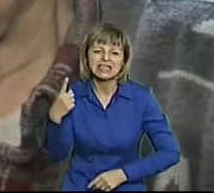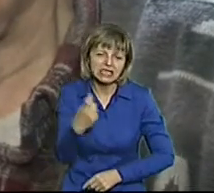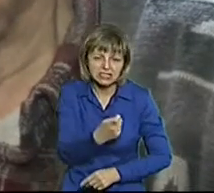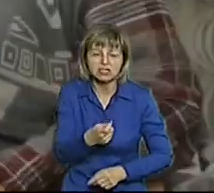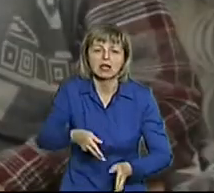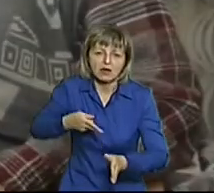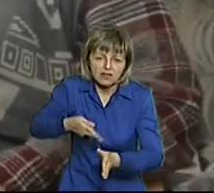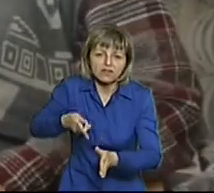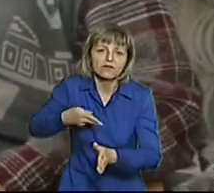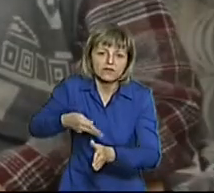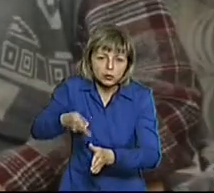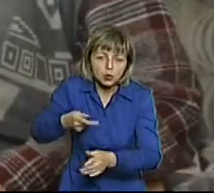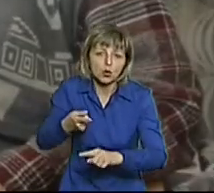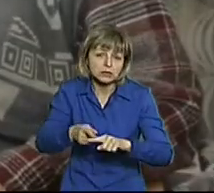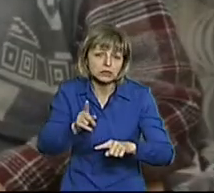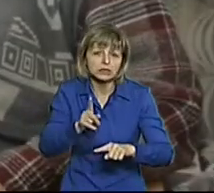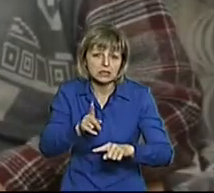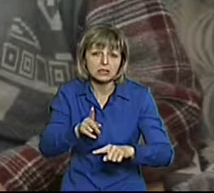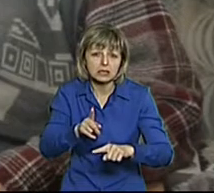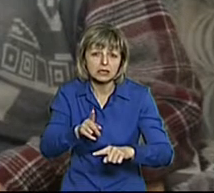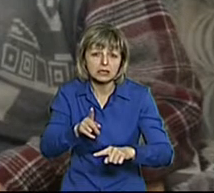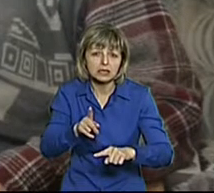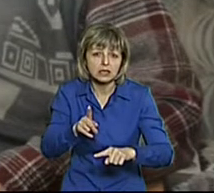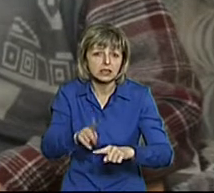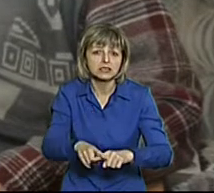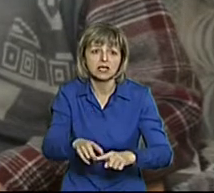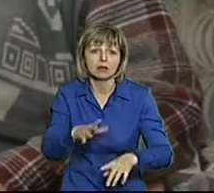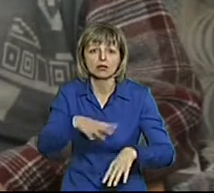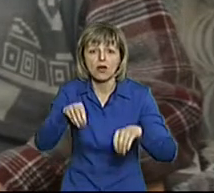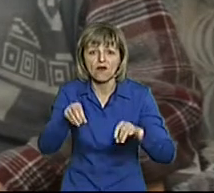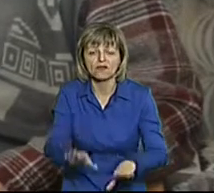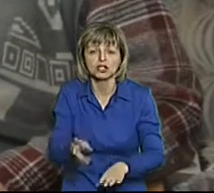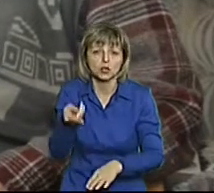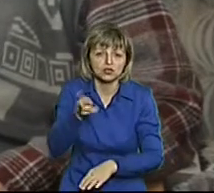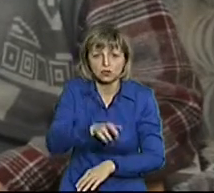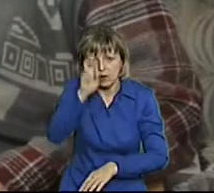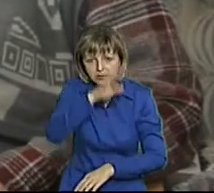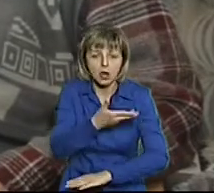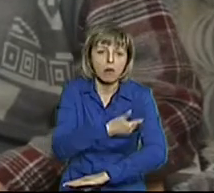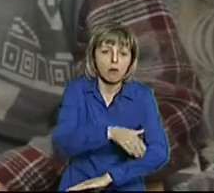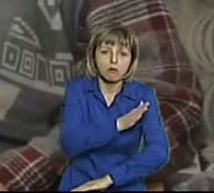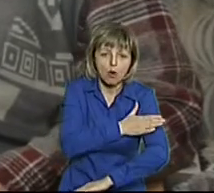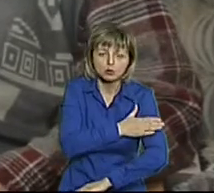в дорозі. То було сплановано не нами, а державами. Польщею, по-моєму, і